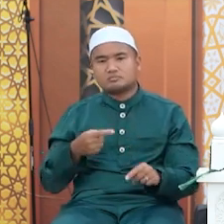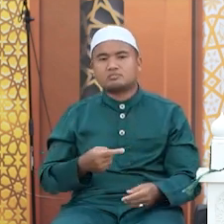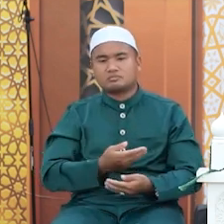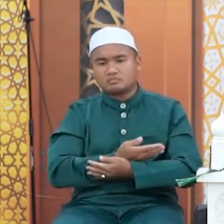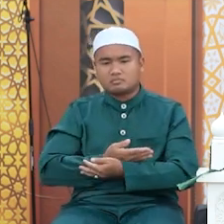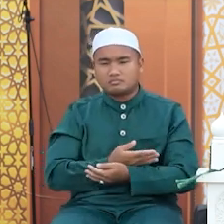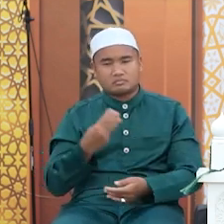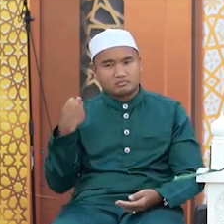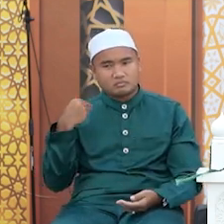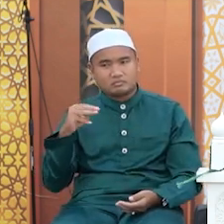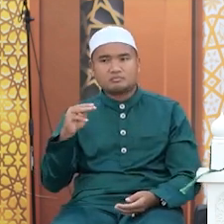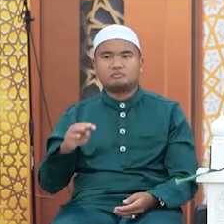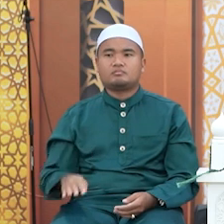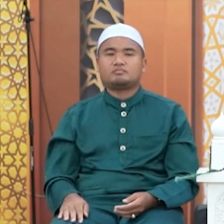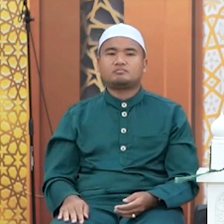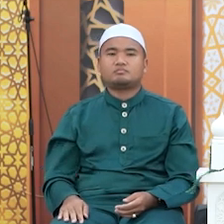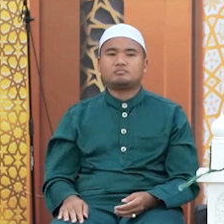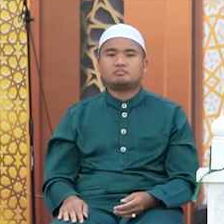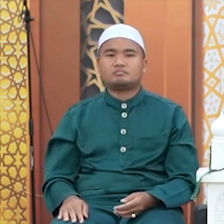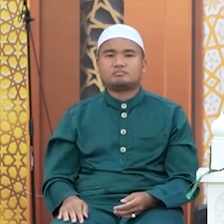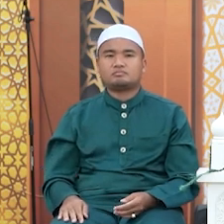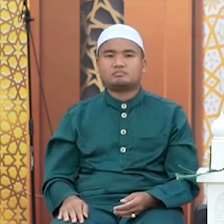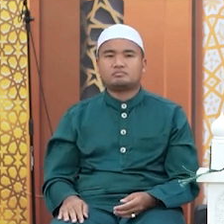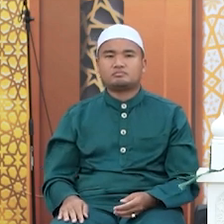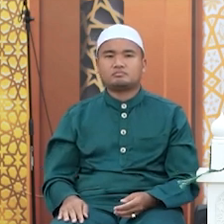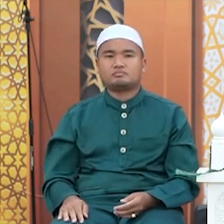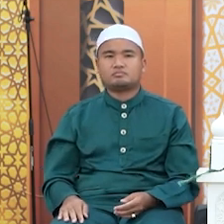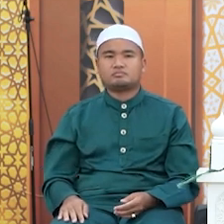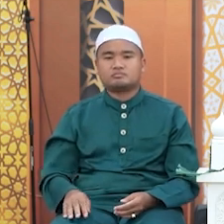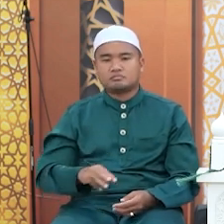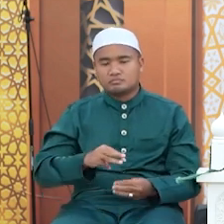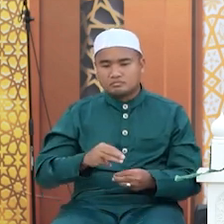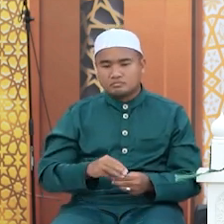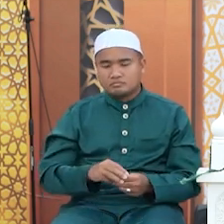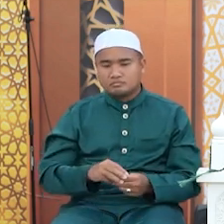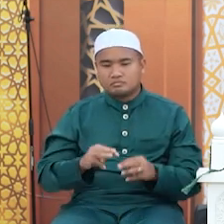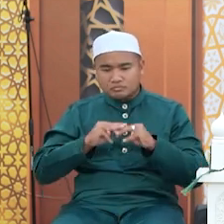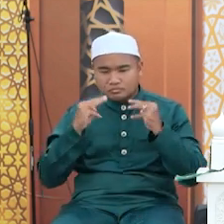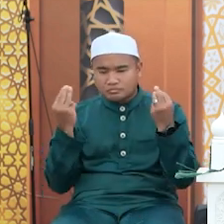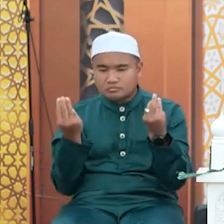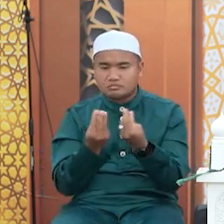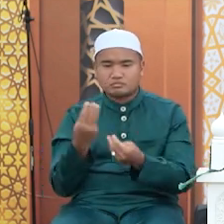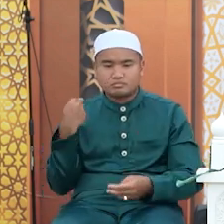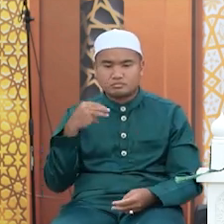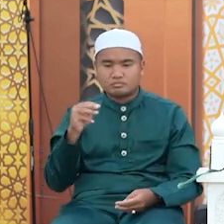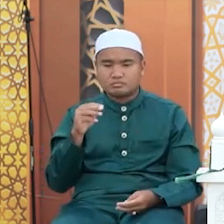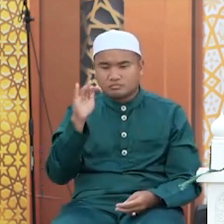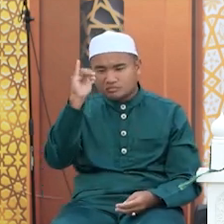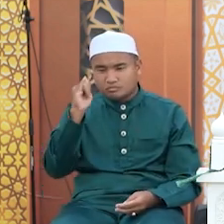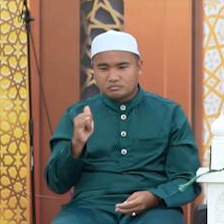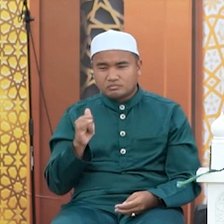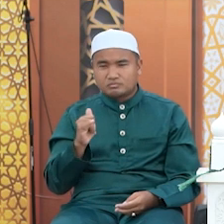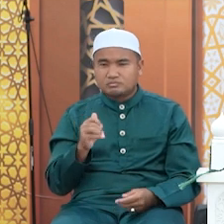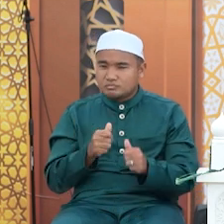sulbi mereka, generasi yang beribadat kepada Allah dan Rasulnya, yang taat